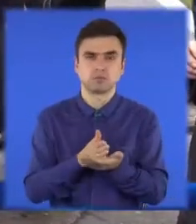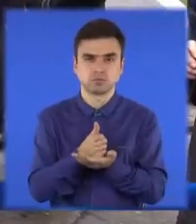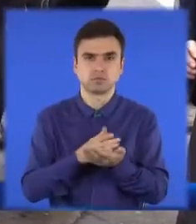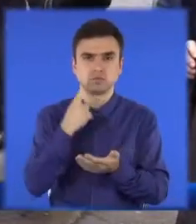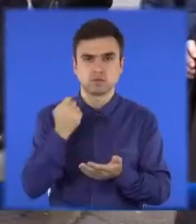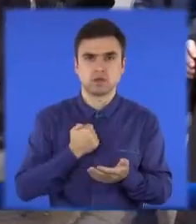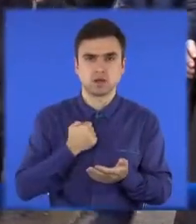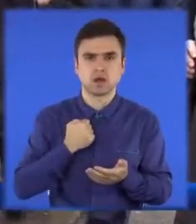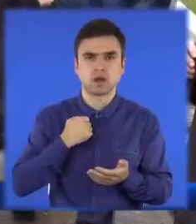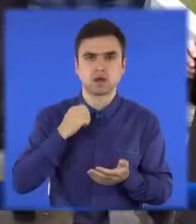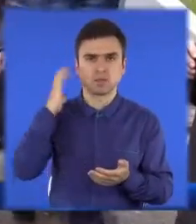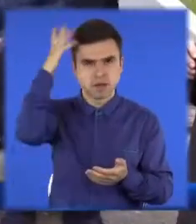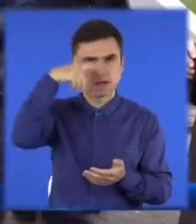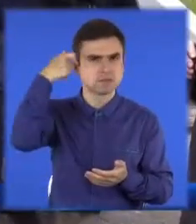керувати,